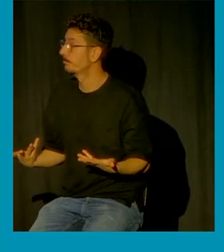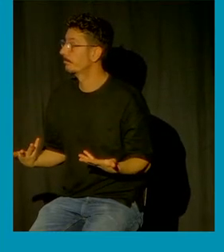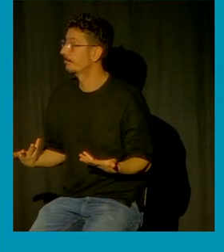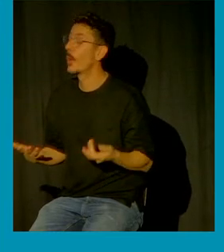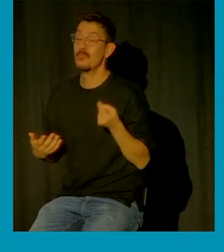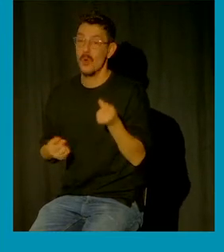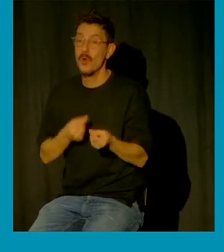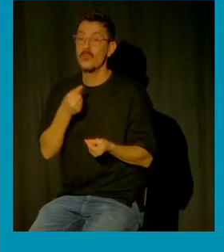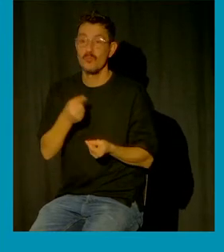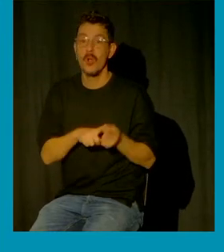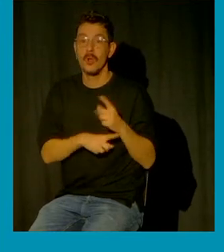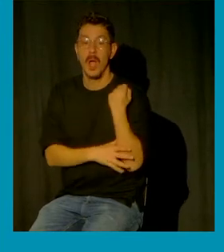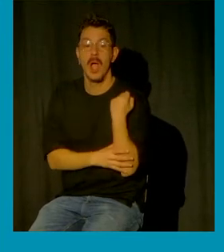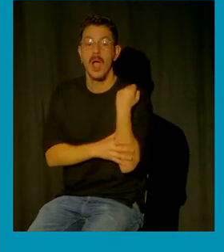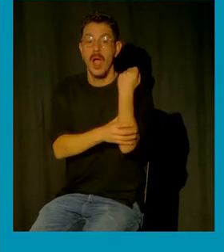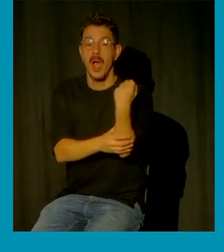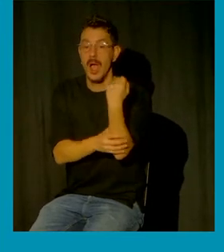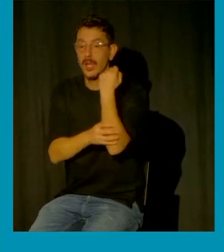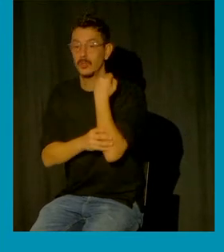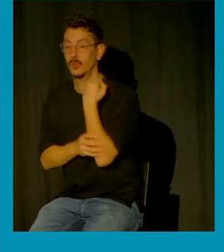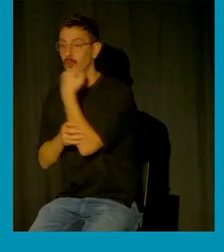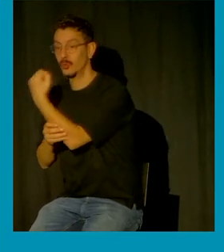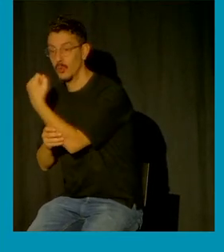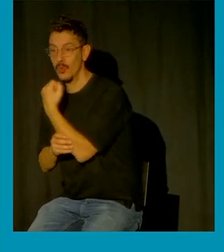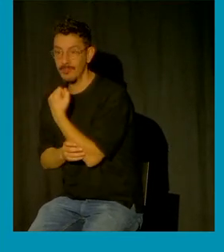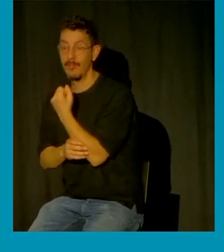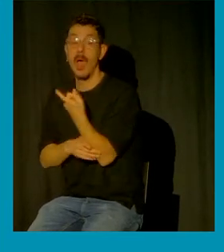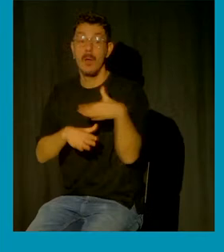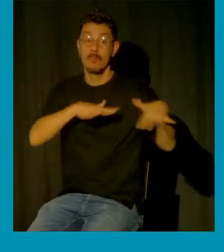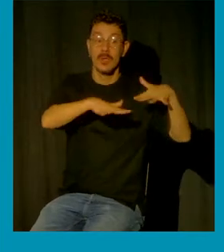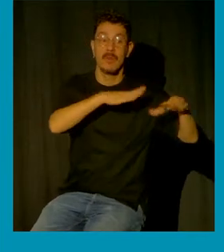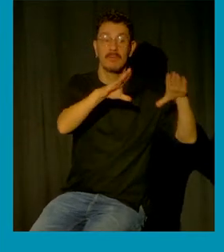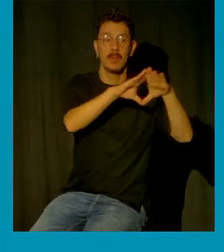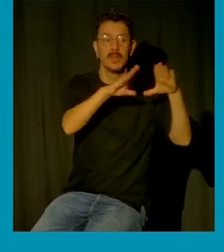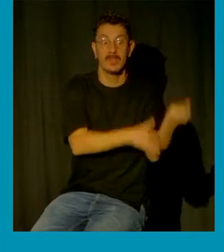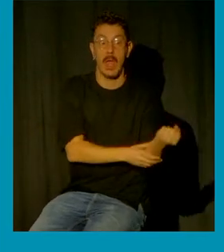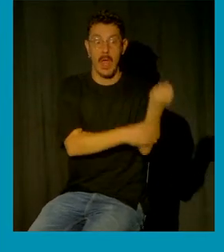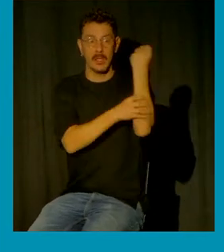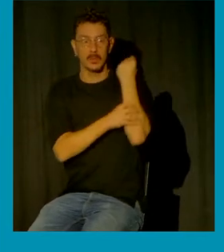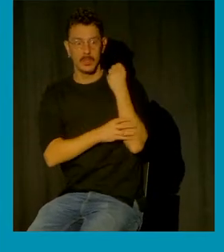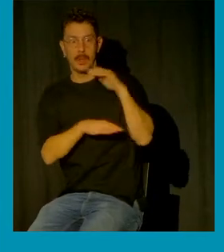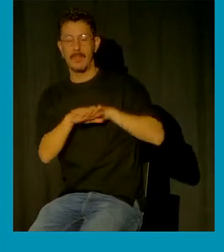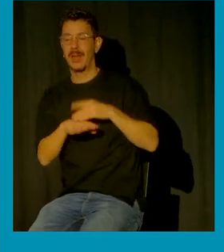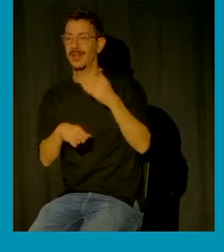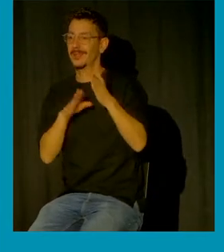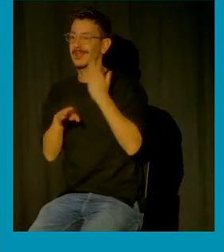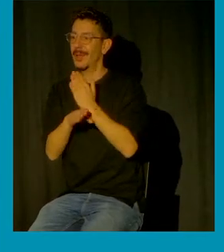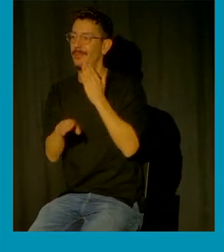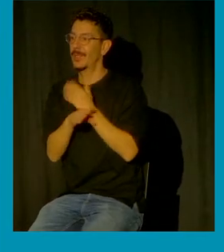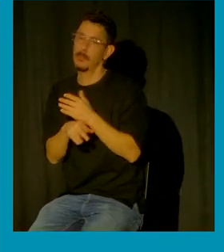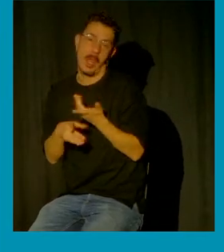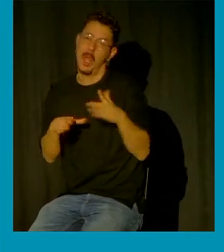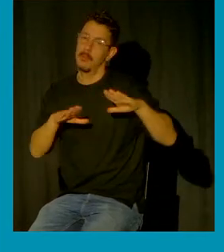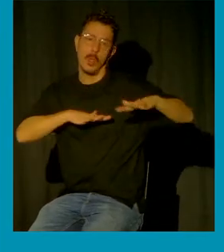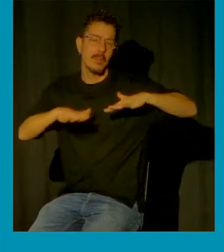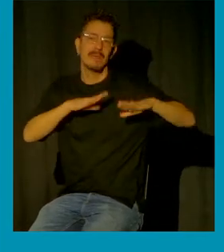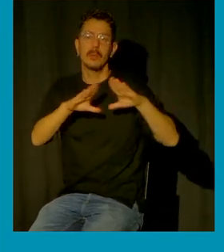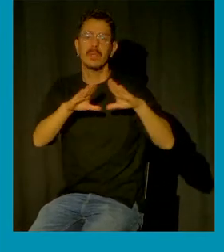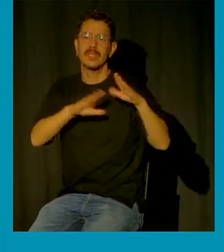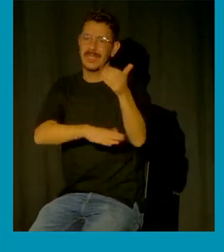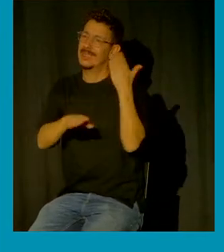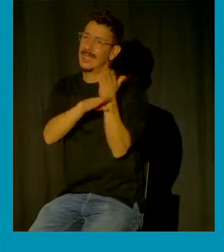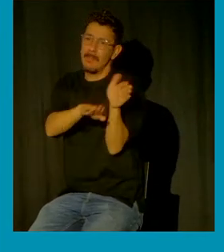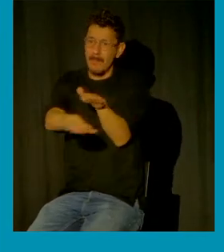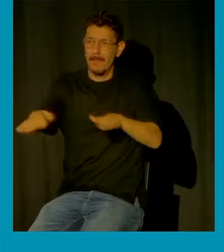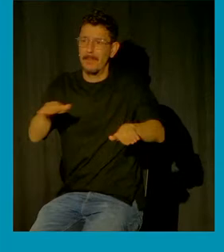ajudant diguéssim o ens podeu anar ajudant des del moviment feminista perquè sempre anirà anirà per davant és que això és una realitat no només per